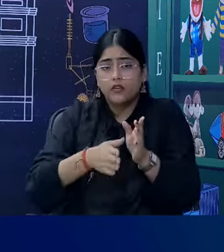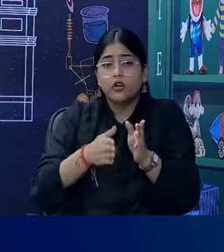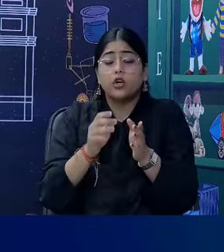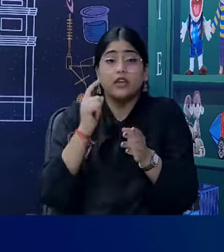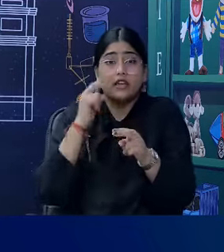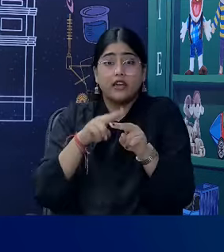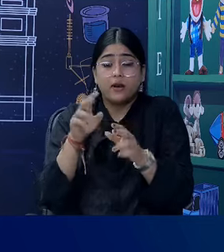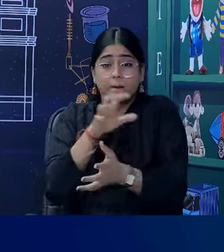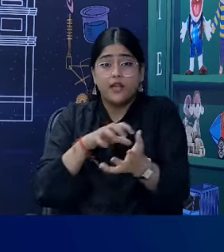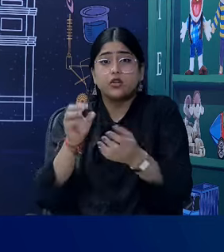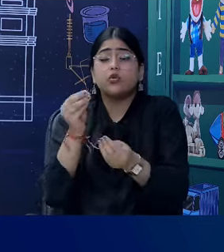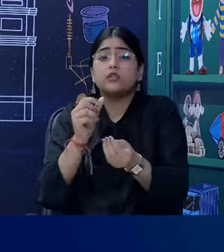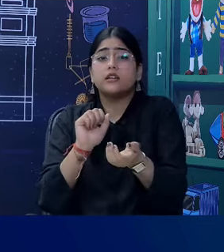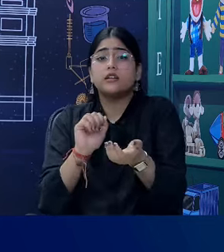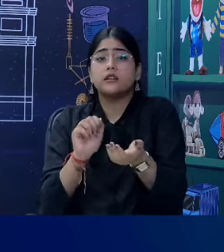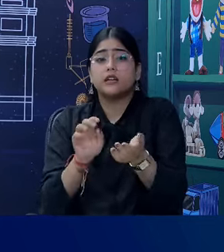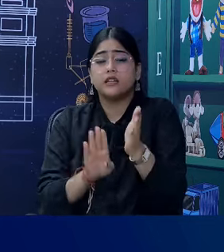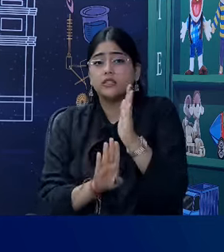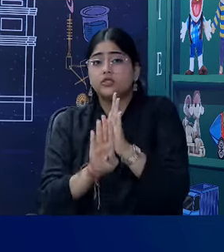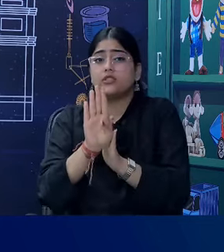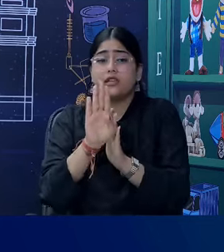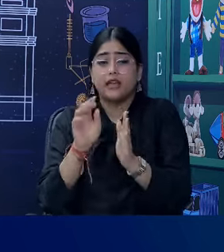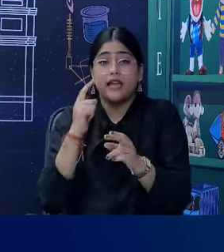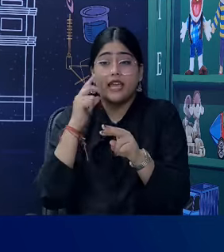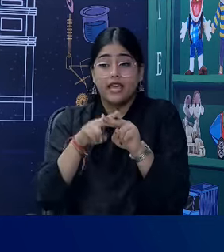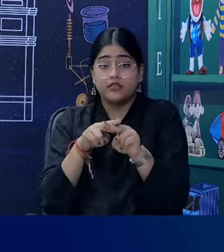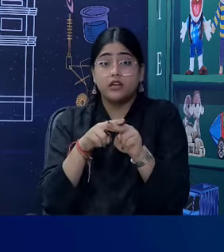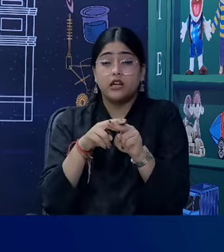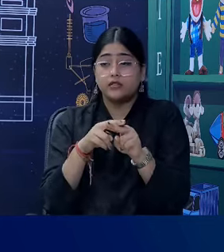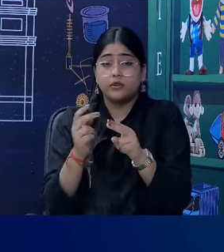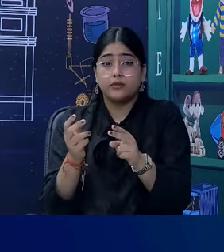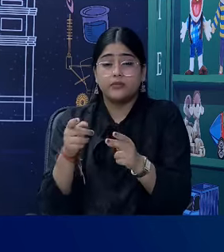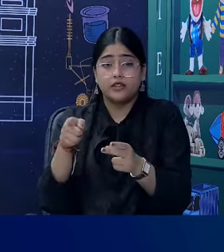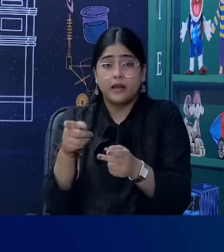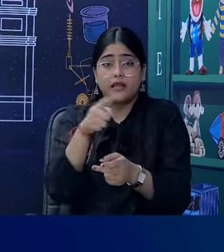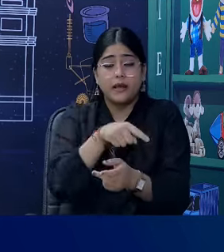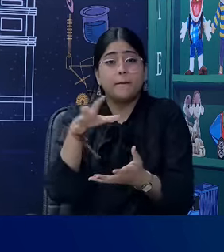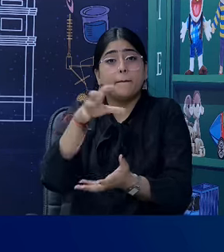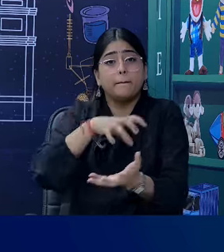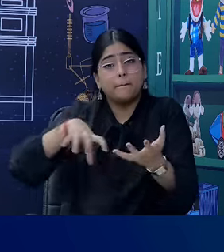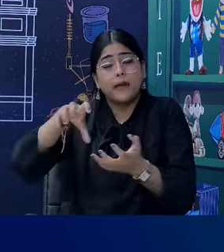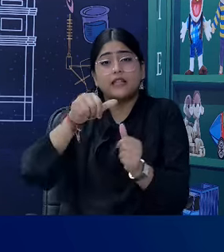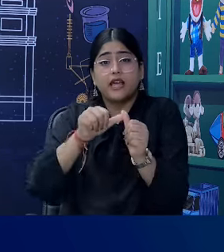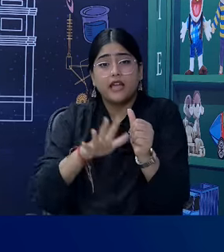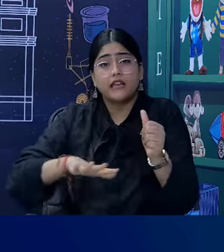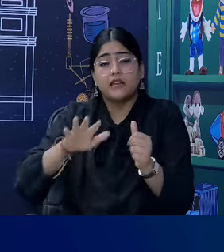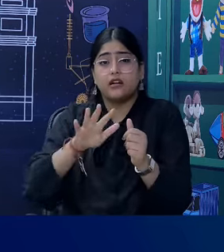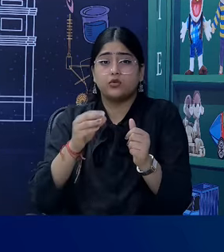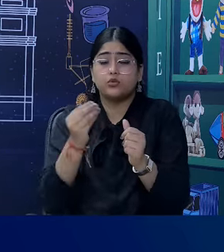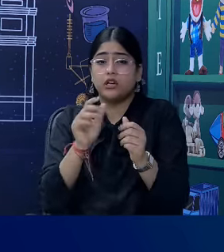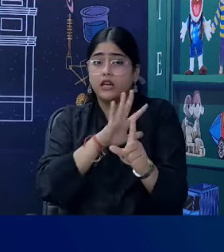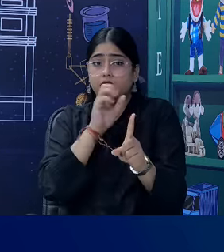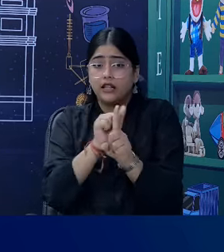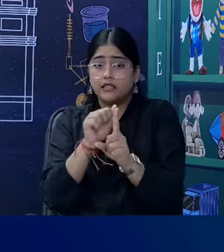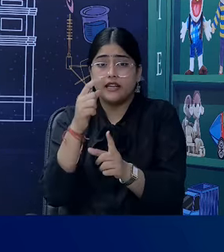बिलकुल एक जो पहला क्षेत्र उसकी और दूसरी क्षेत्र की मिलकर एक नई संस्कृति ब जैसे हम दिल्ली की ही बात कर ले तो यहां पर पूरे देश से